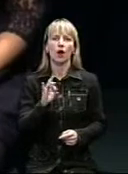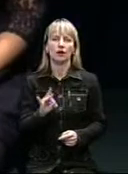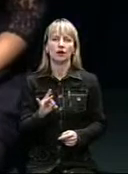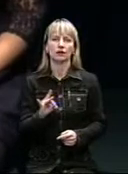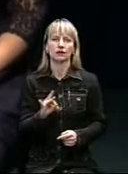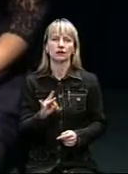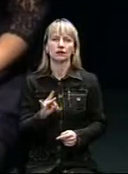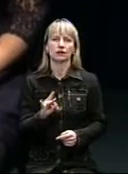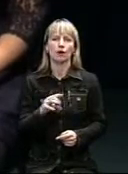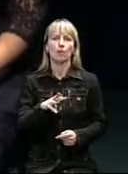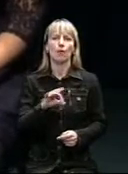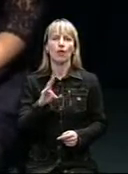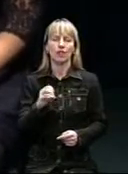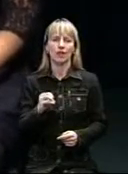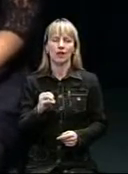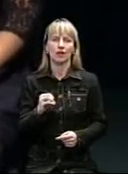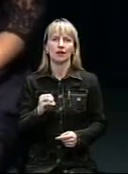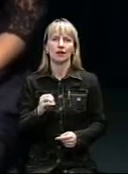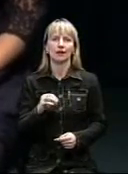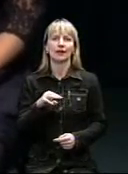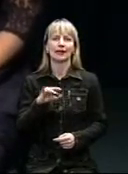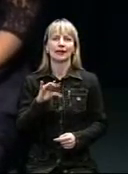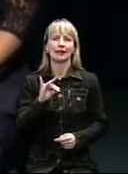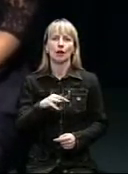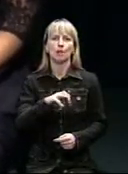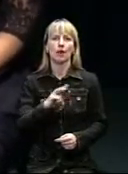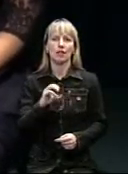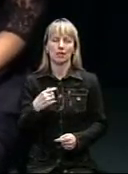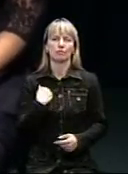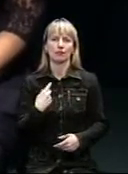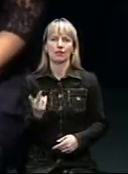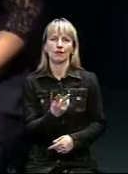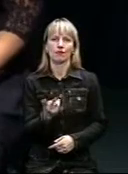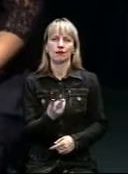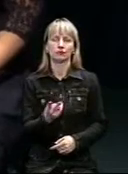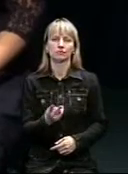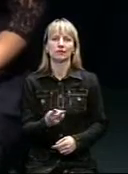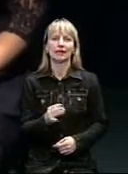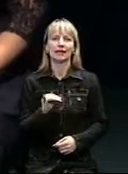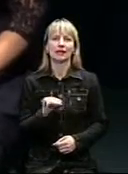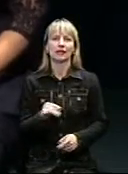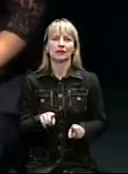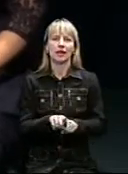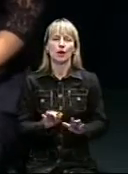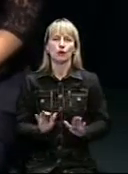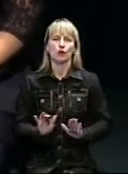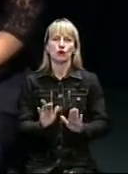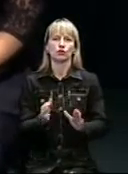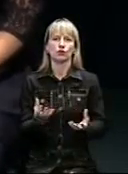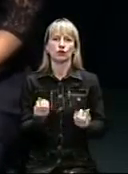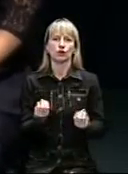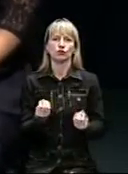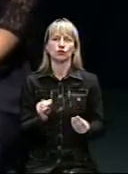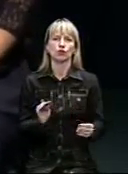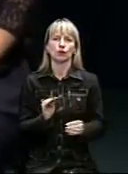Моне і Мане, вони обидва. І такий поштовх, ще хотіла додати